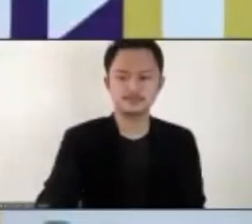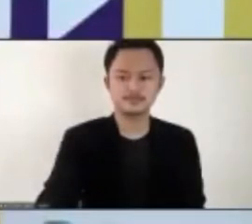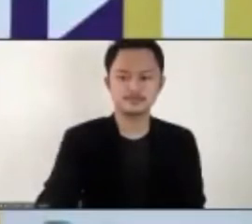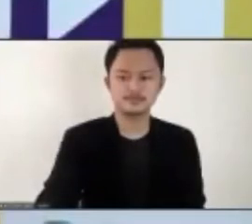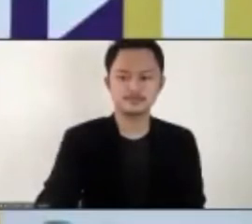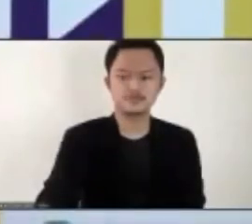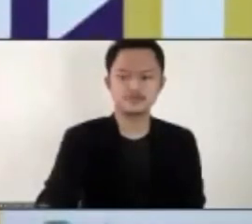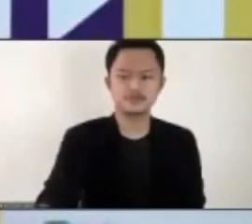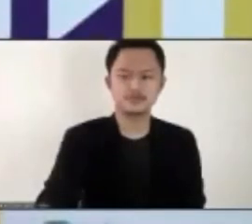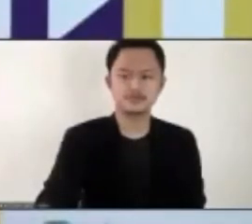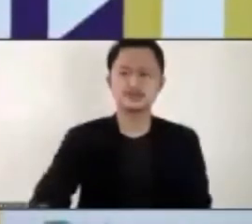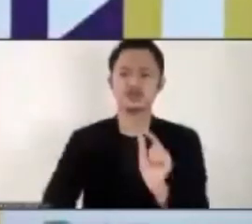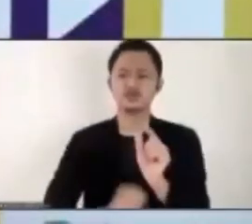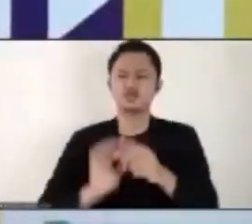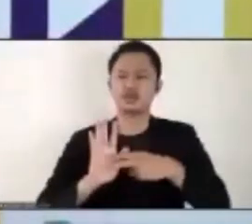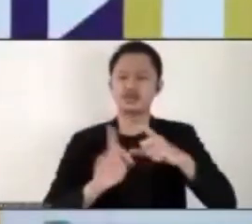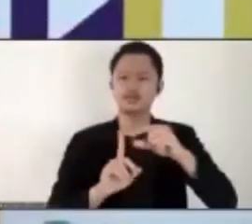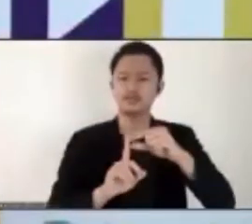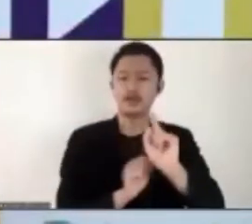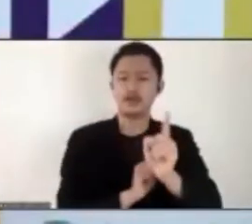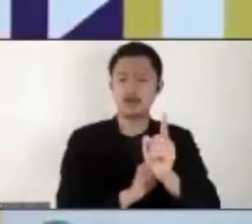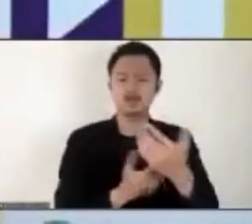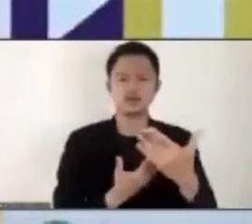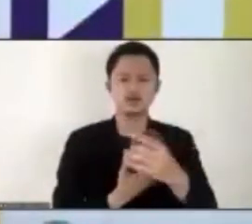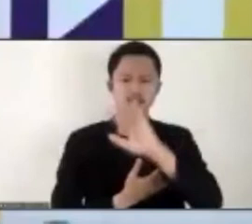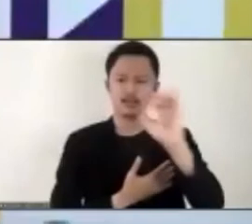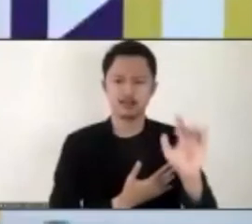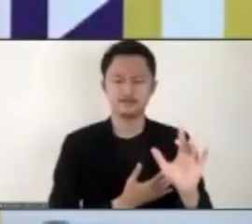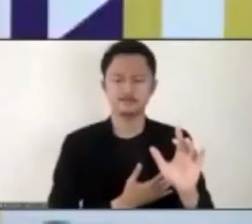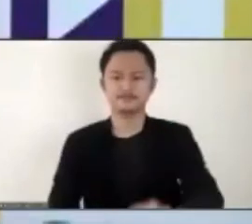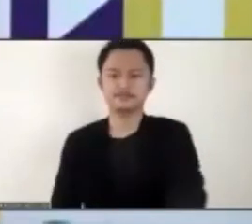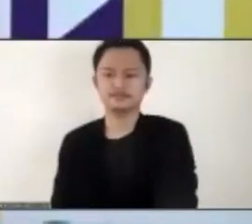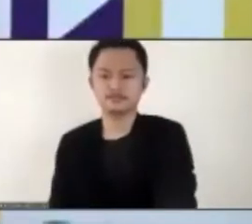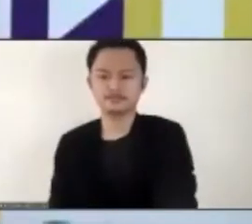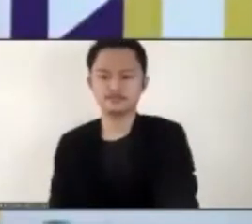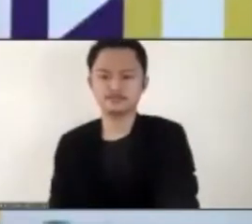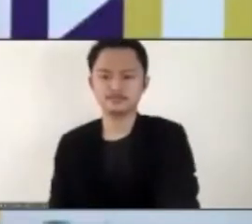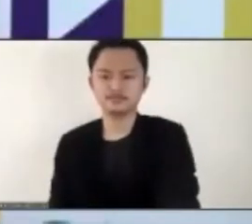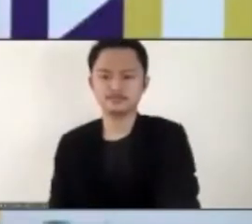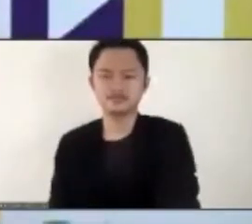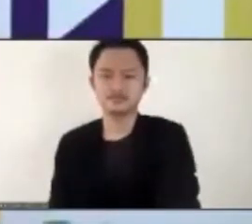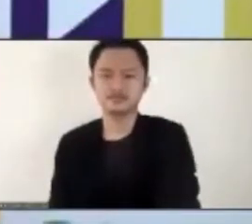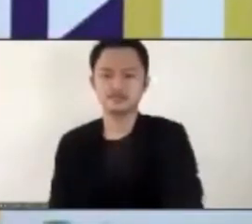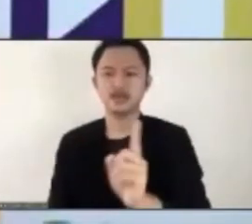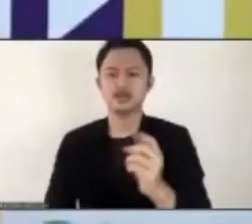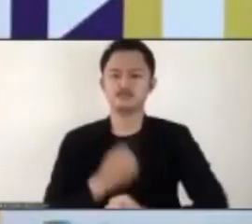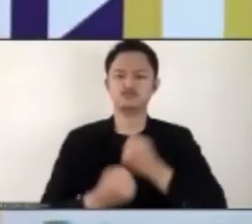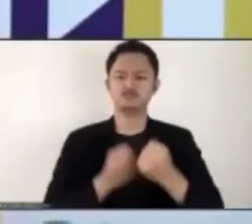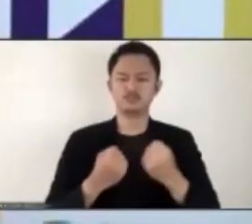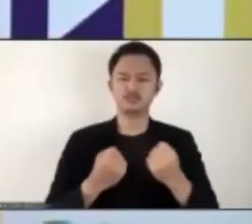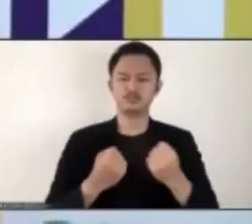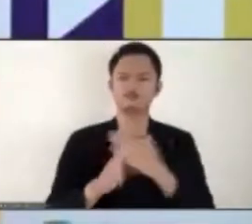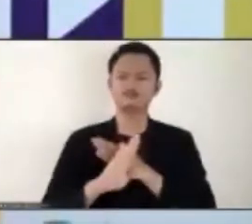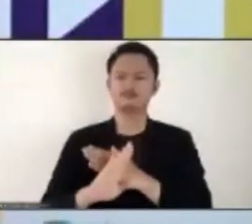a beberapa tempat juga di beberapa lorong yang lain ada upaya-upaya pencegahan dan lain-lain termasuk